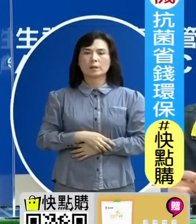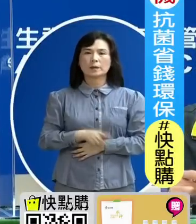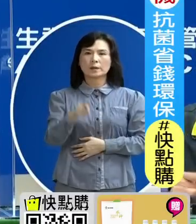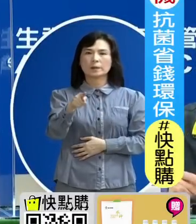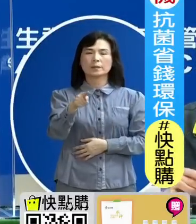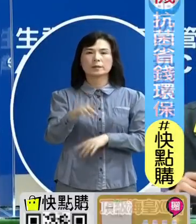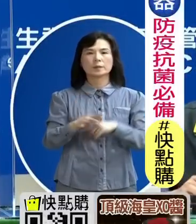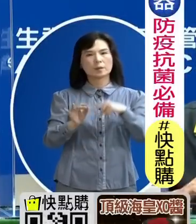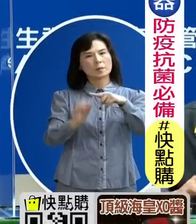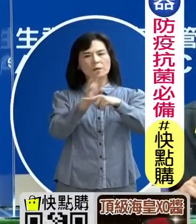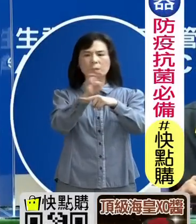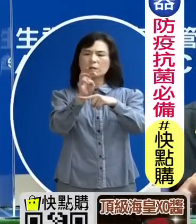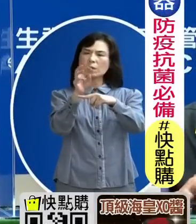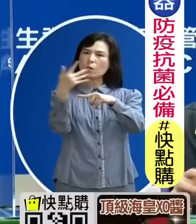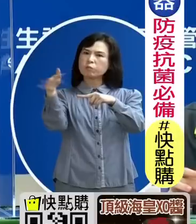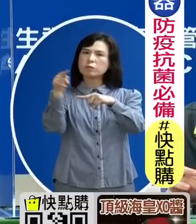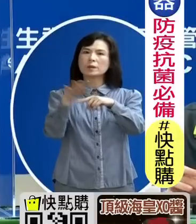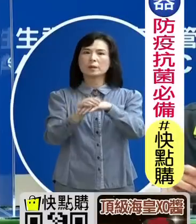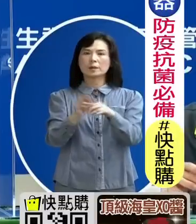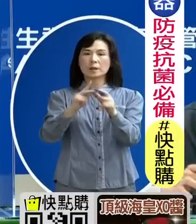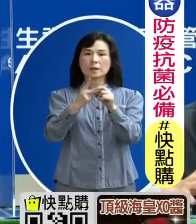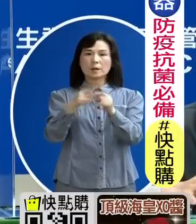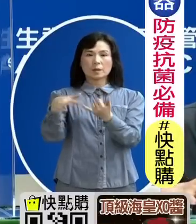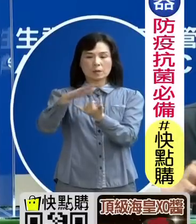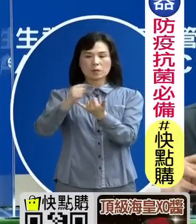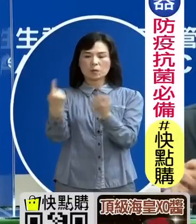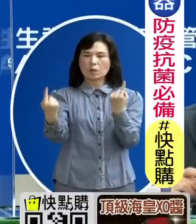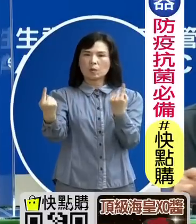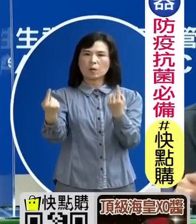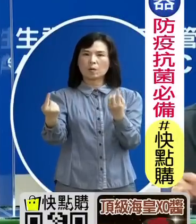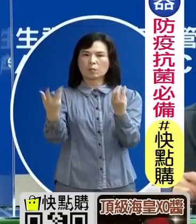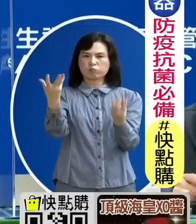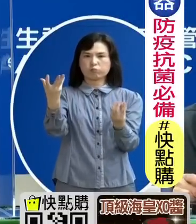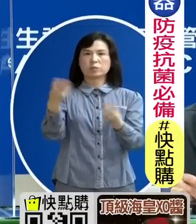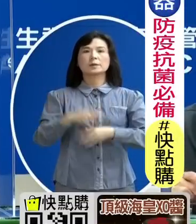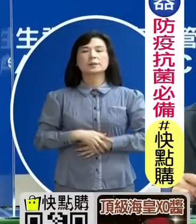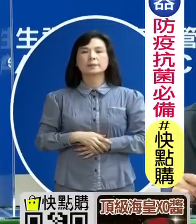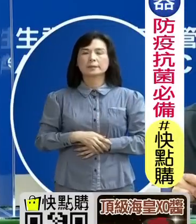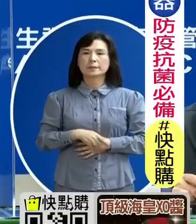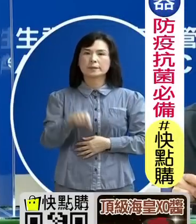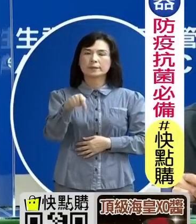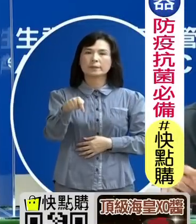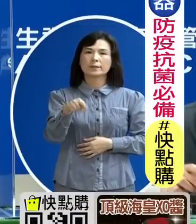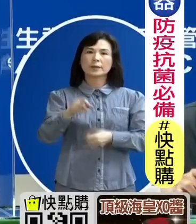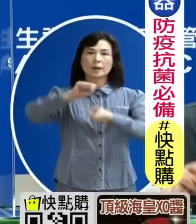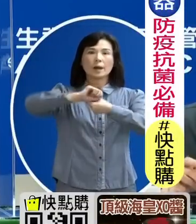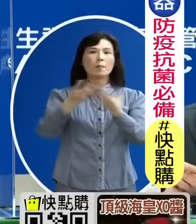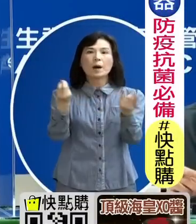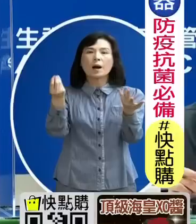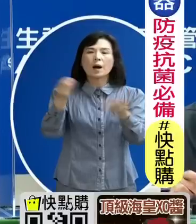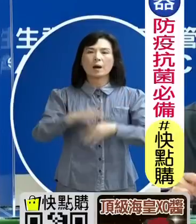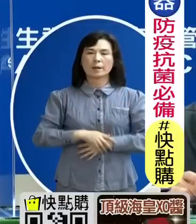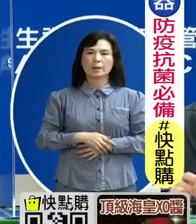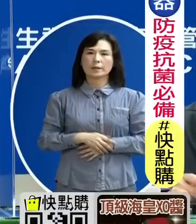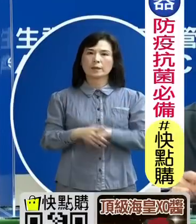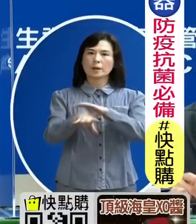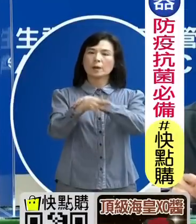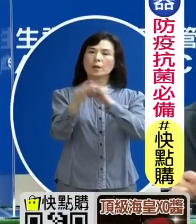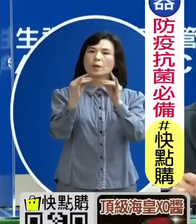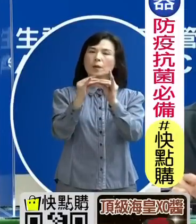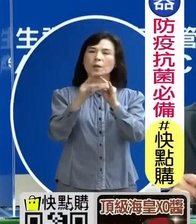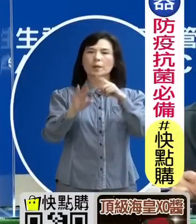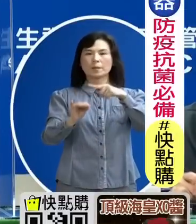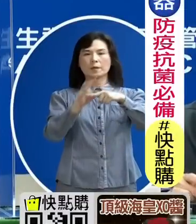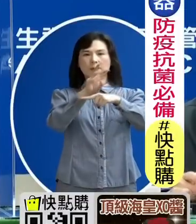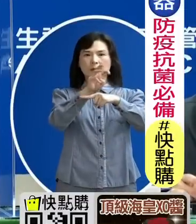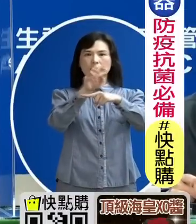不断帮他护航。今天国民党帮你找出这个问题，你应该要谢谢在野党，因为在野党的职责本来就是监督嘛。你没有